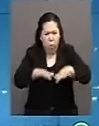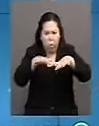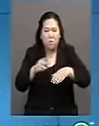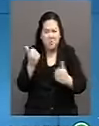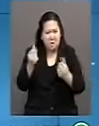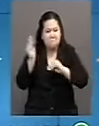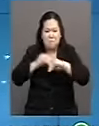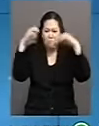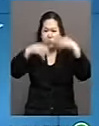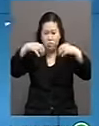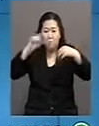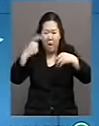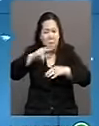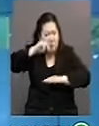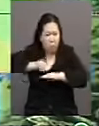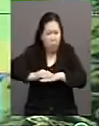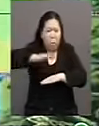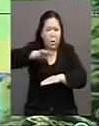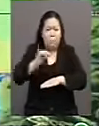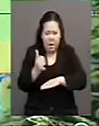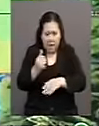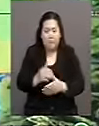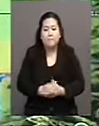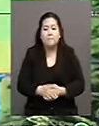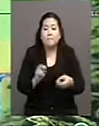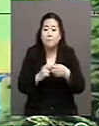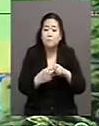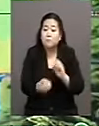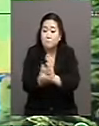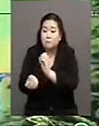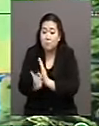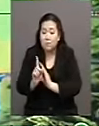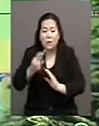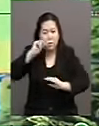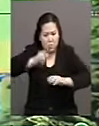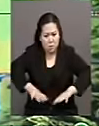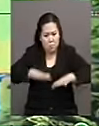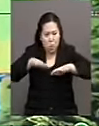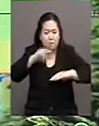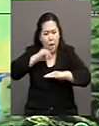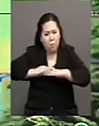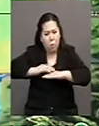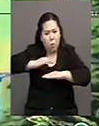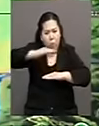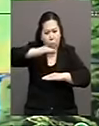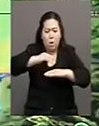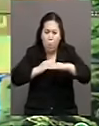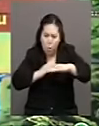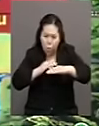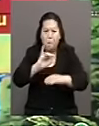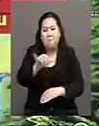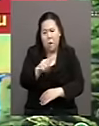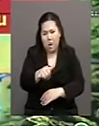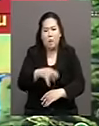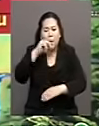ด้วยเพรดูสันการณน้เวลานี้แลวลพื้นทยงคงประสบกัปัหาน้ำท่วมมีทั้งส่งตัวและน้ำสูงขึ้นโดยเฉพาะ